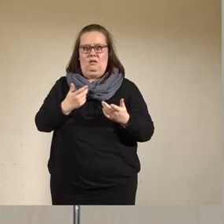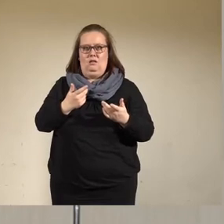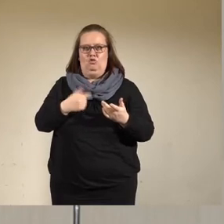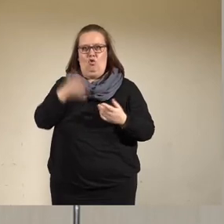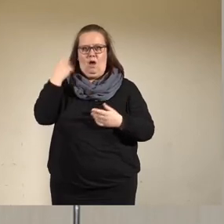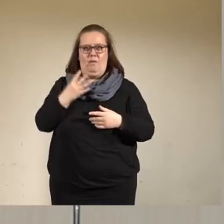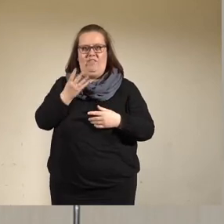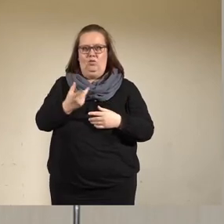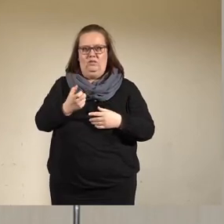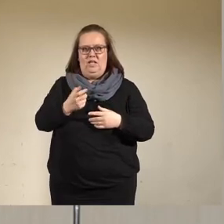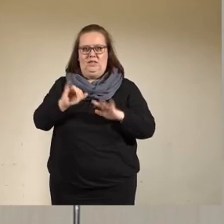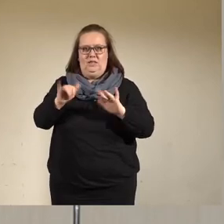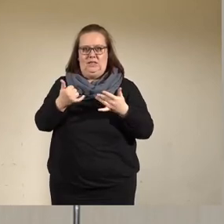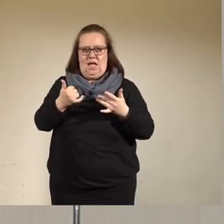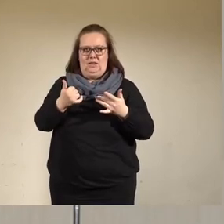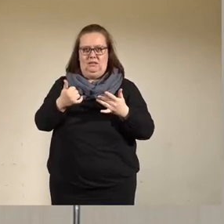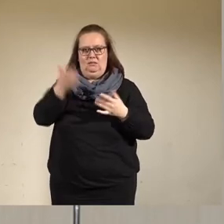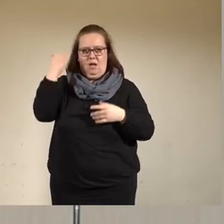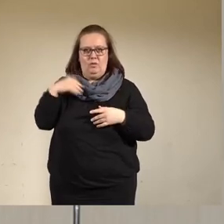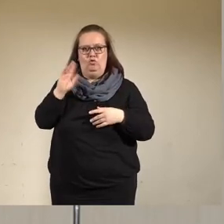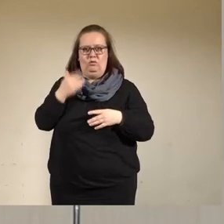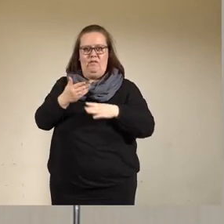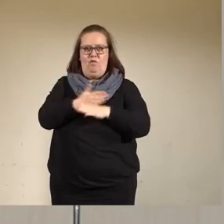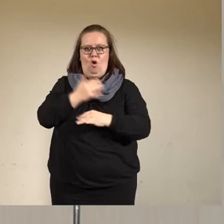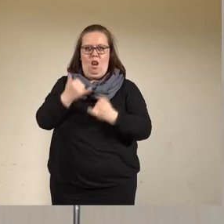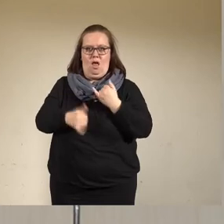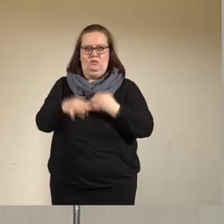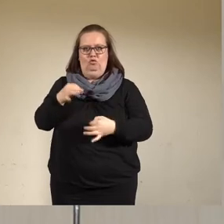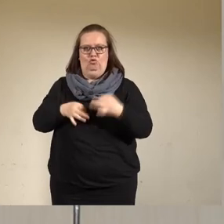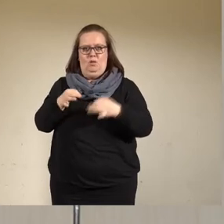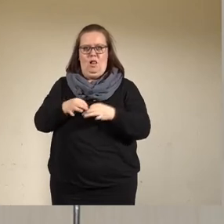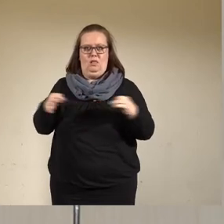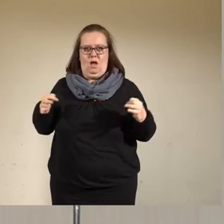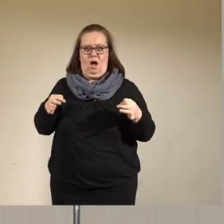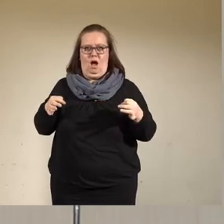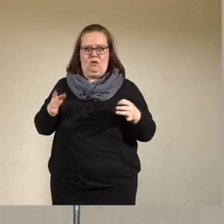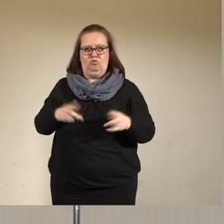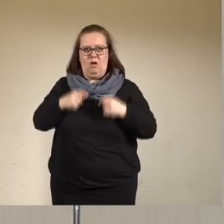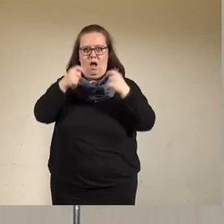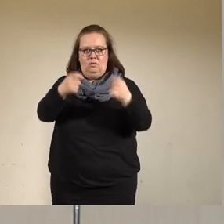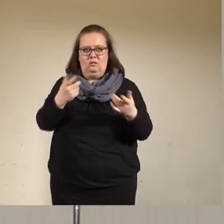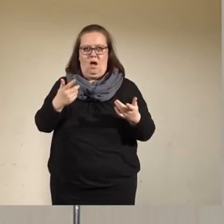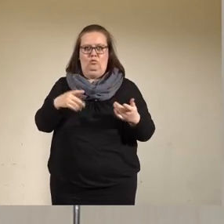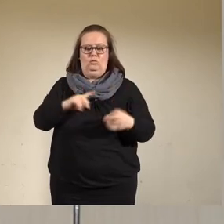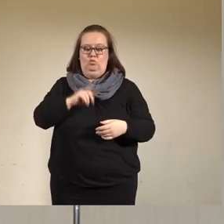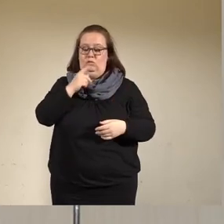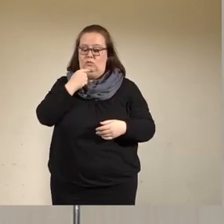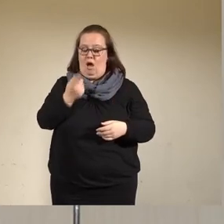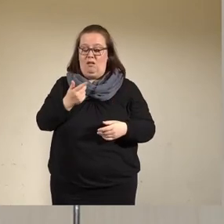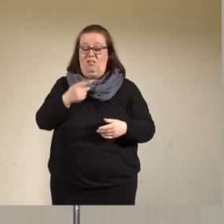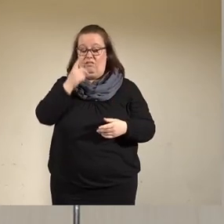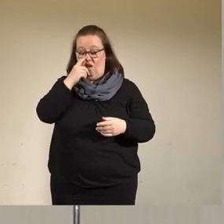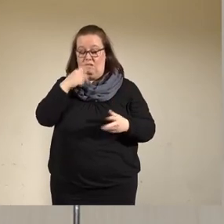am 24.06. damals noch vor dem letzten Spieltag gestellt worden. Und ich muss sagen, wenn es da